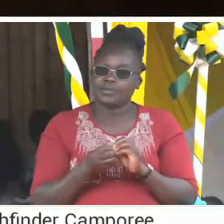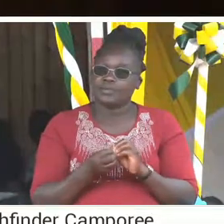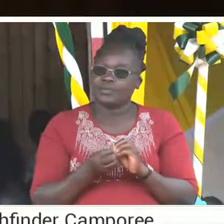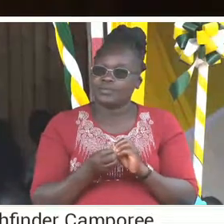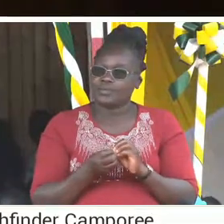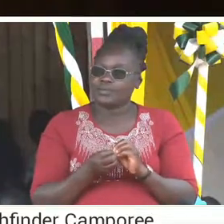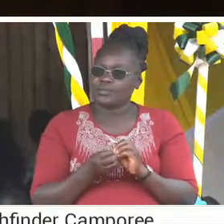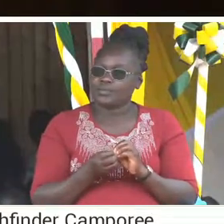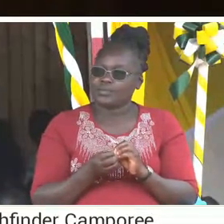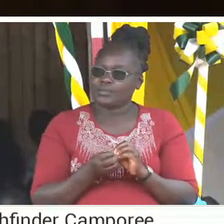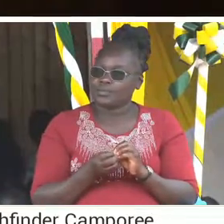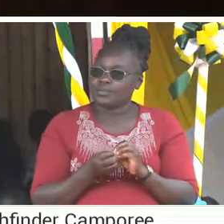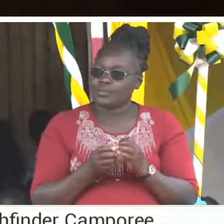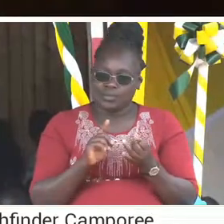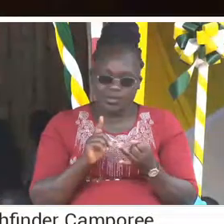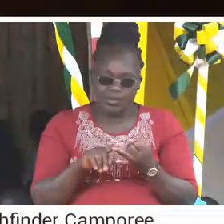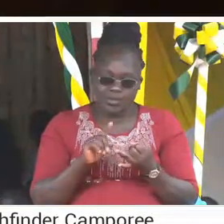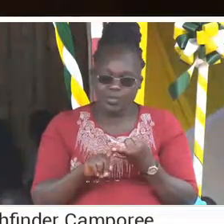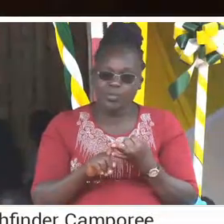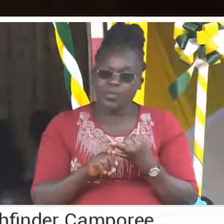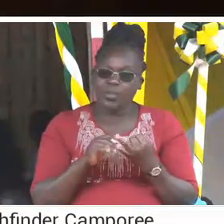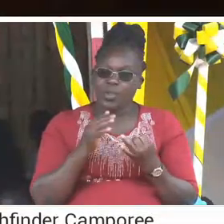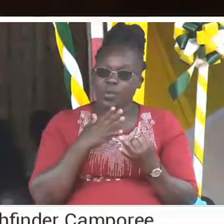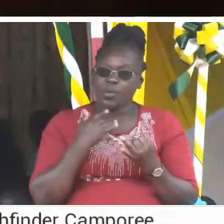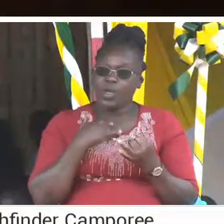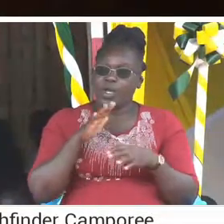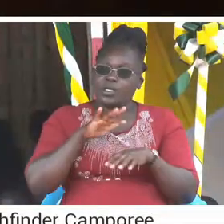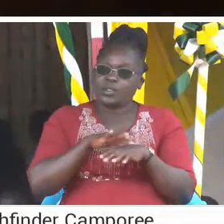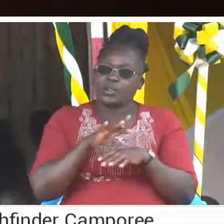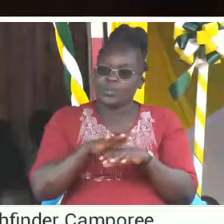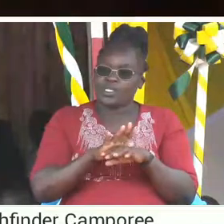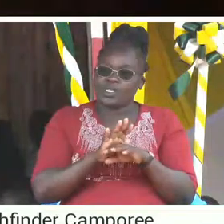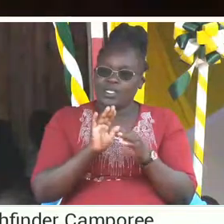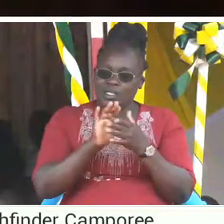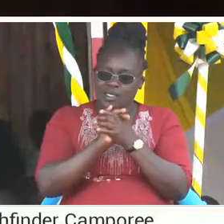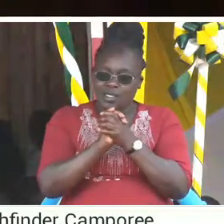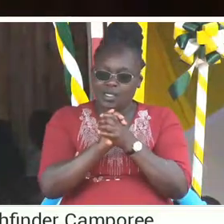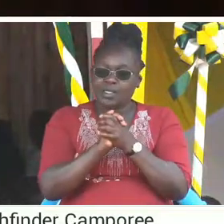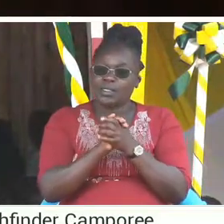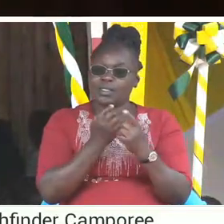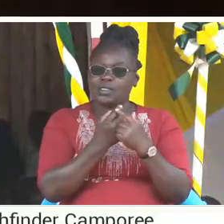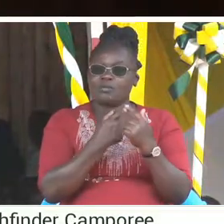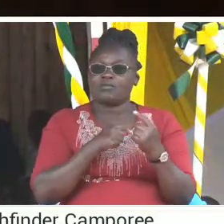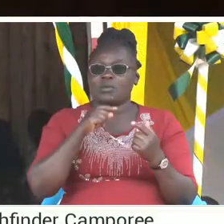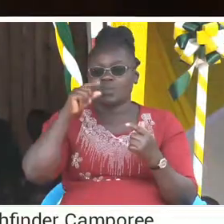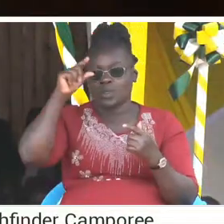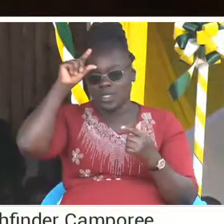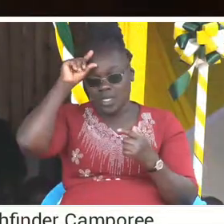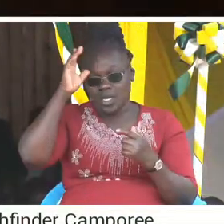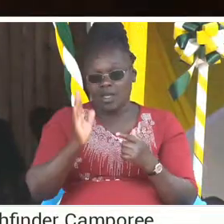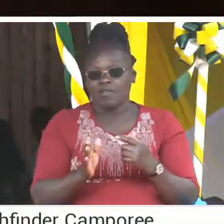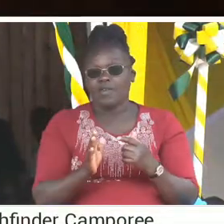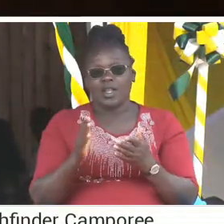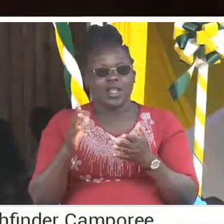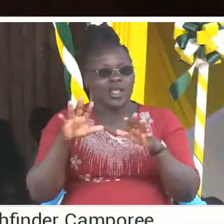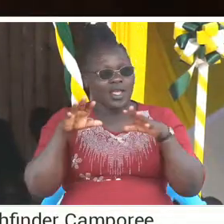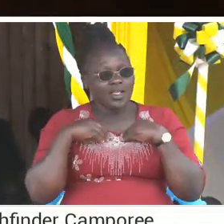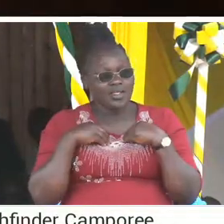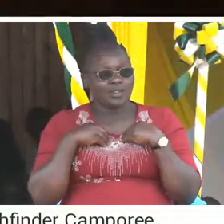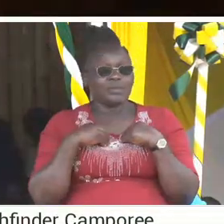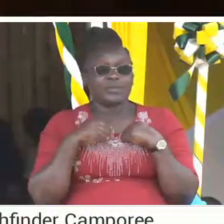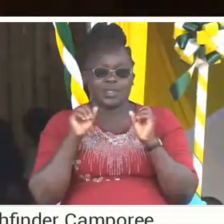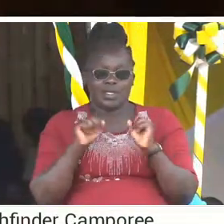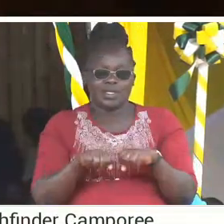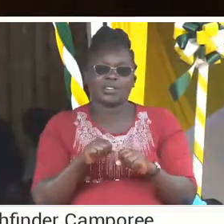kutoka kwa governor wetu Stephen Sang ambaye kwa leo hakuweza kuwa mahali hapa na amenituma. Je, mnapokea?